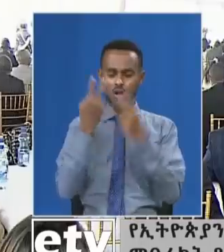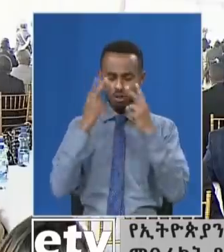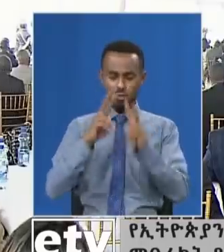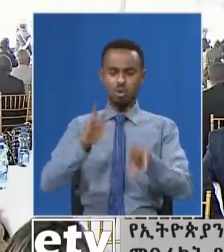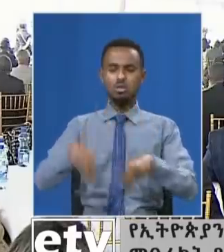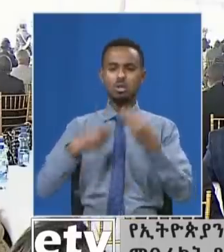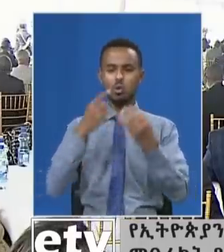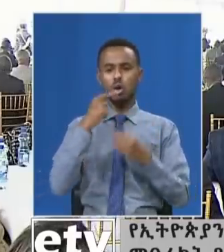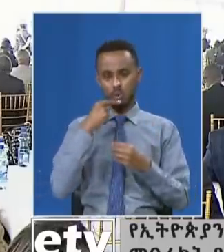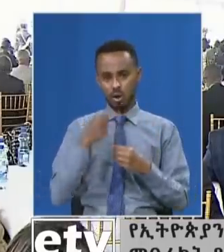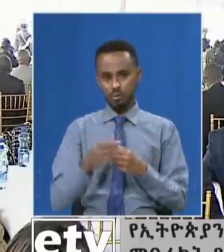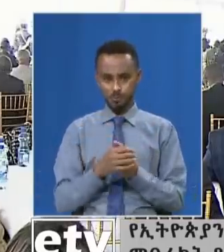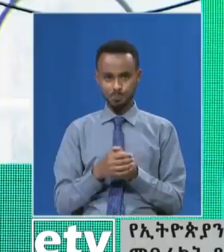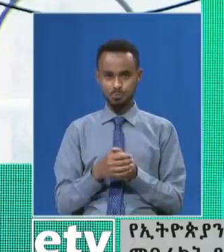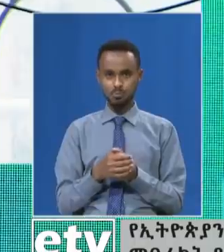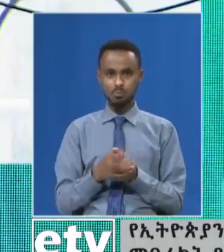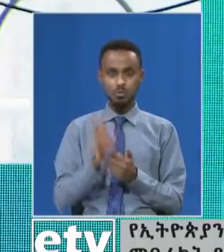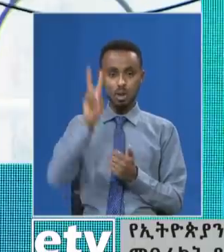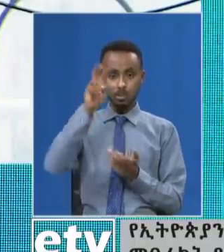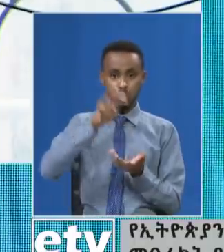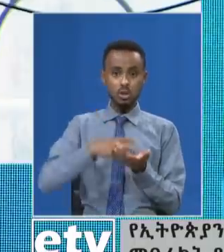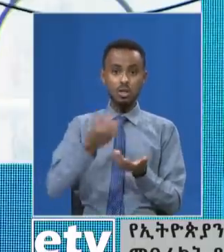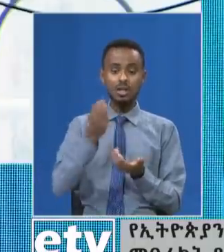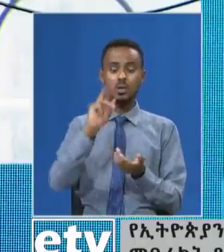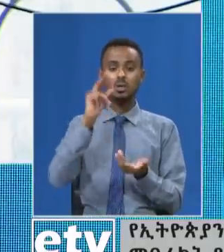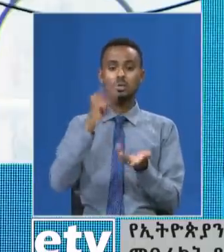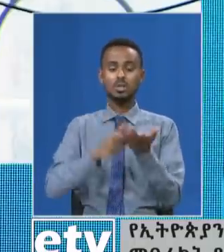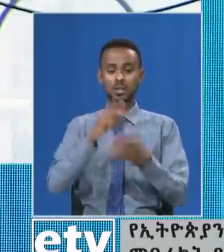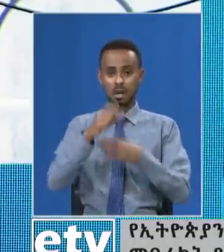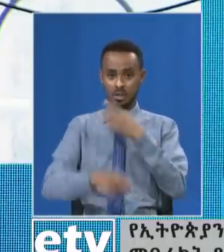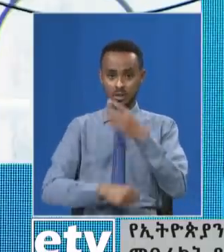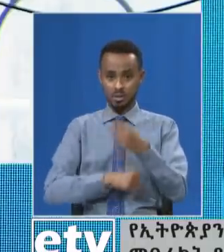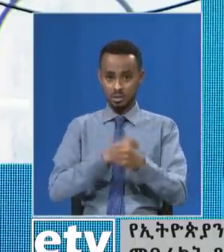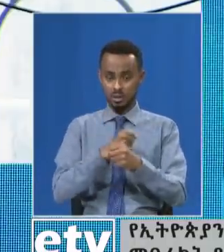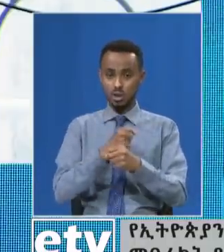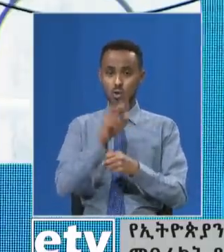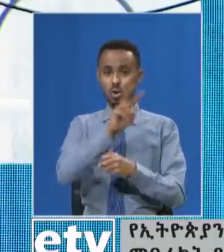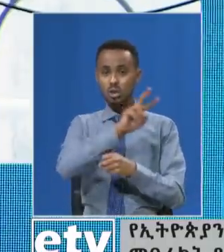ትኩረት ይሰጣል ብለዋል። በ2012 በጀት አመት